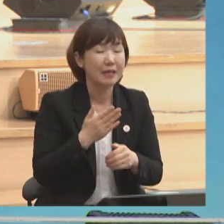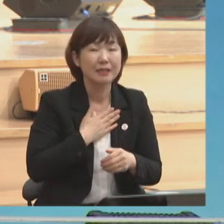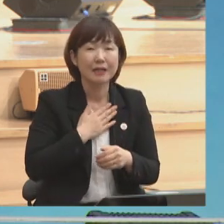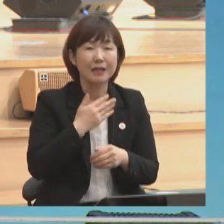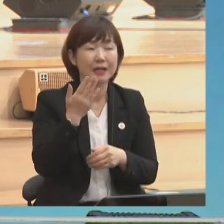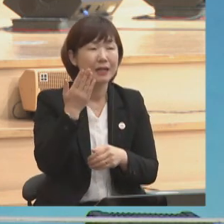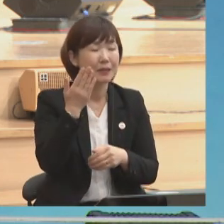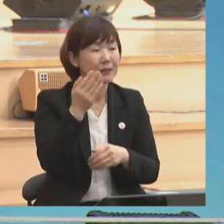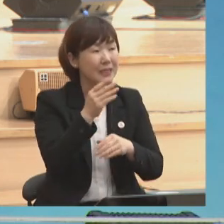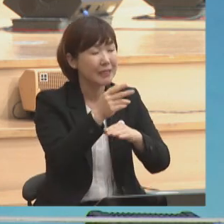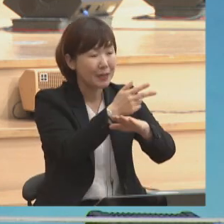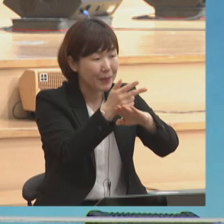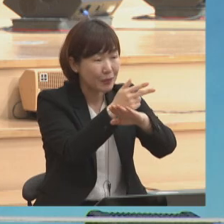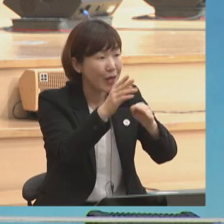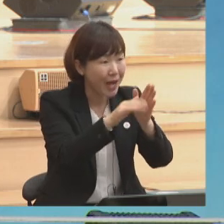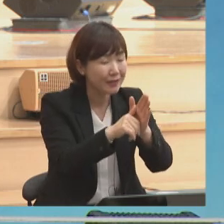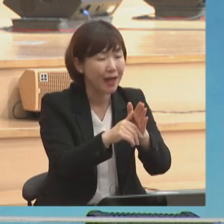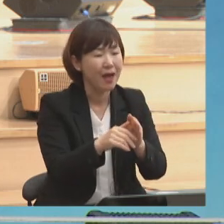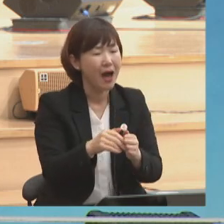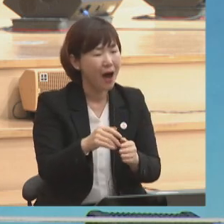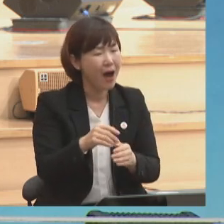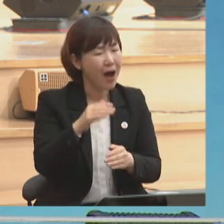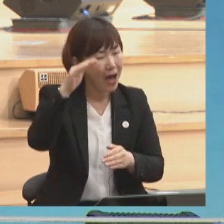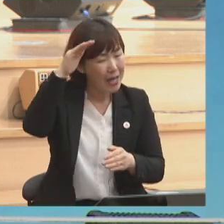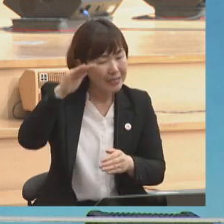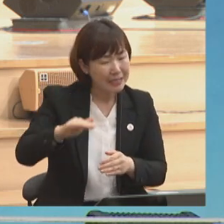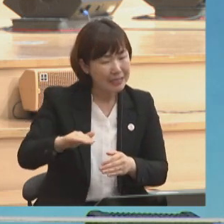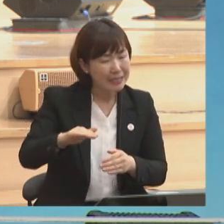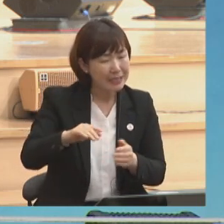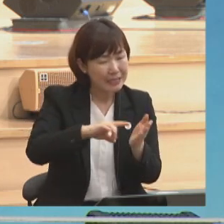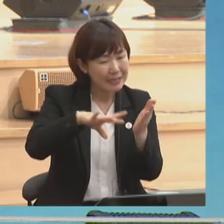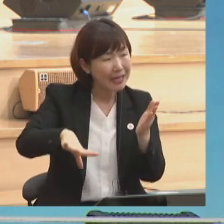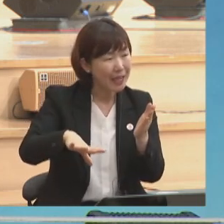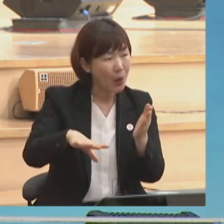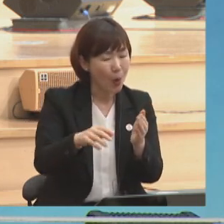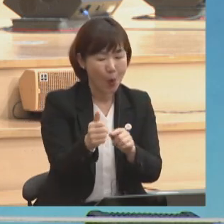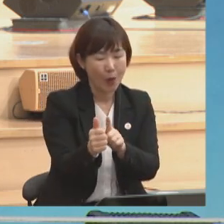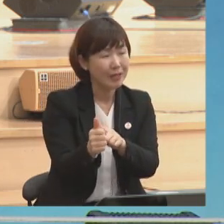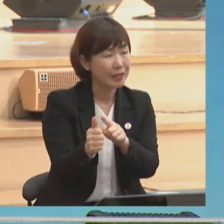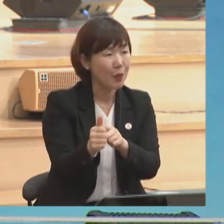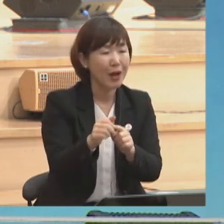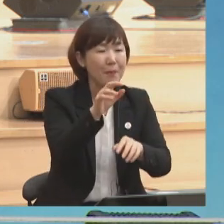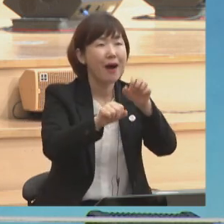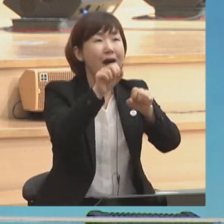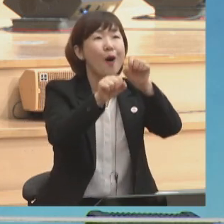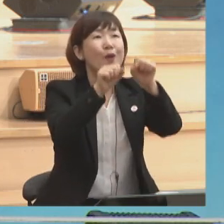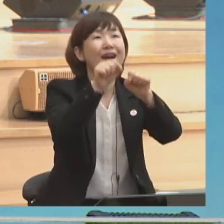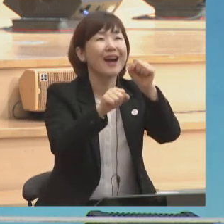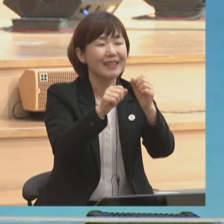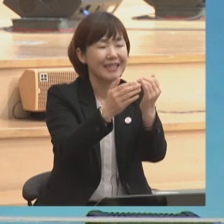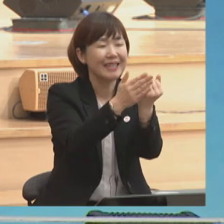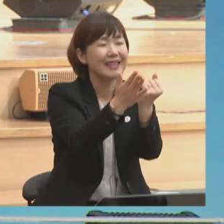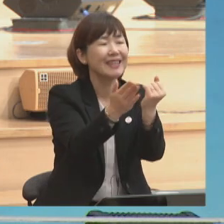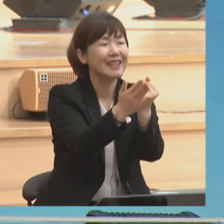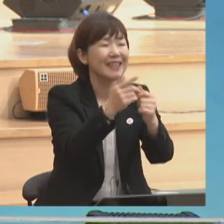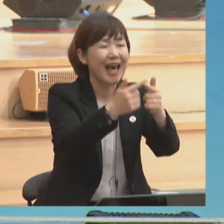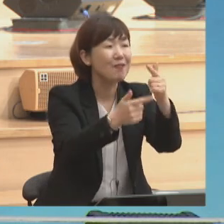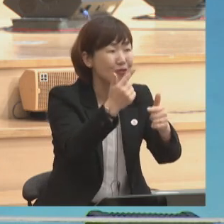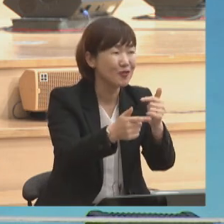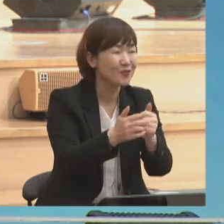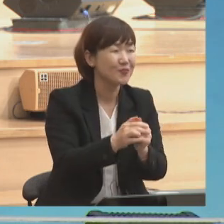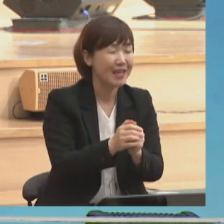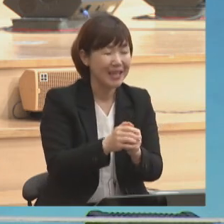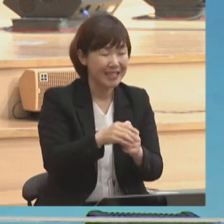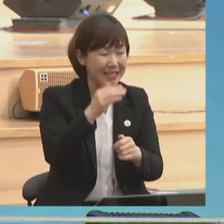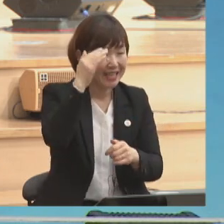직접 삭개오가 올랐을 법한 이 뽕나무, 아니 뽕나무 말하면 안 된다 그랬는데 삭개오